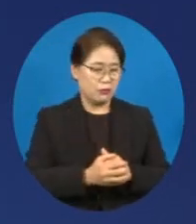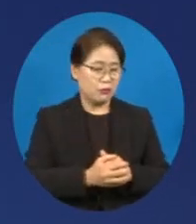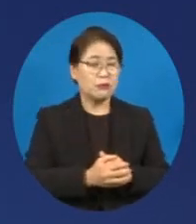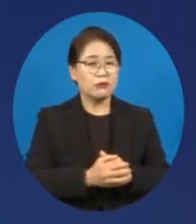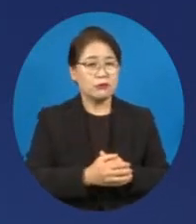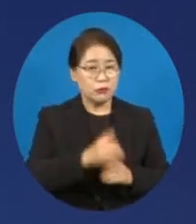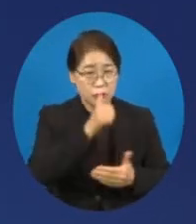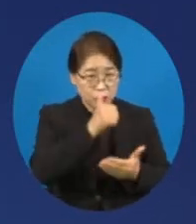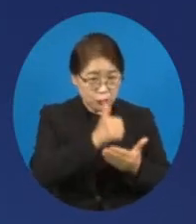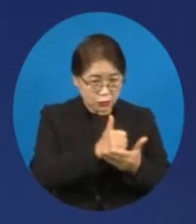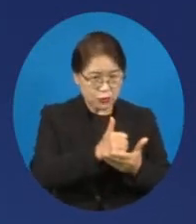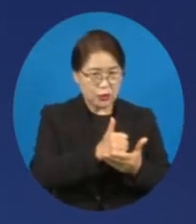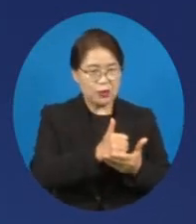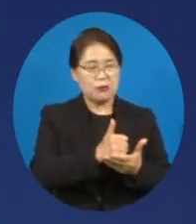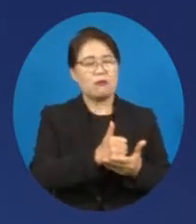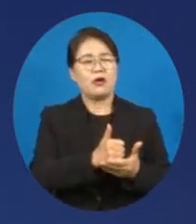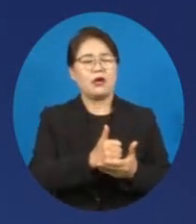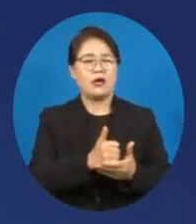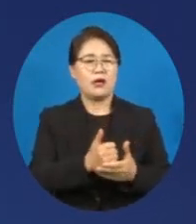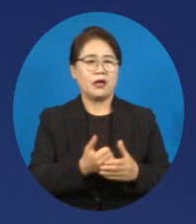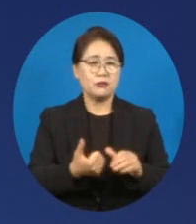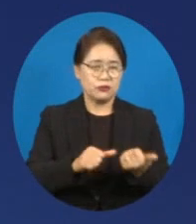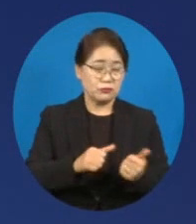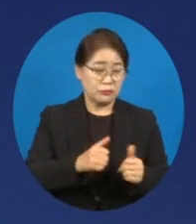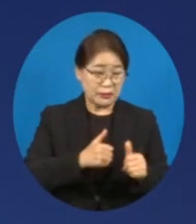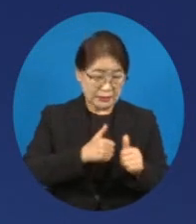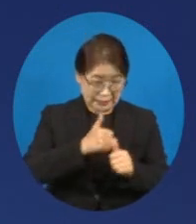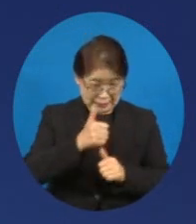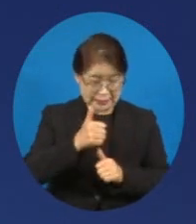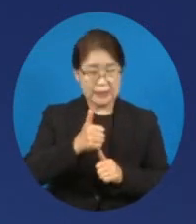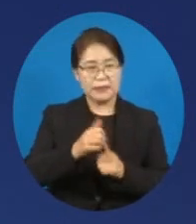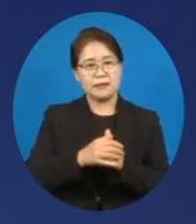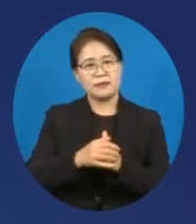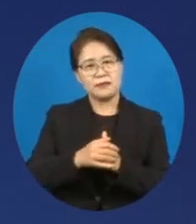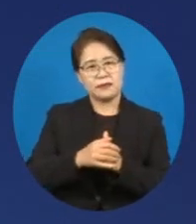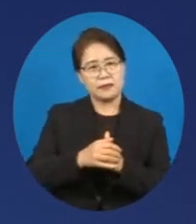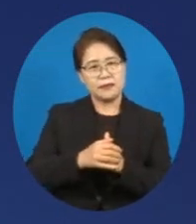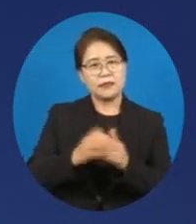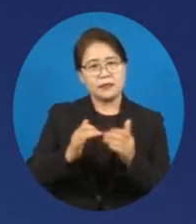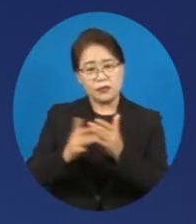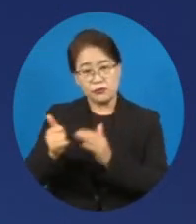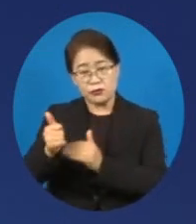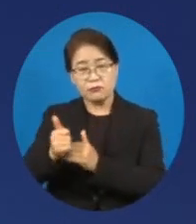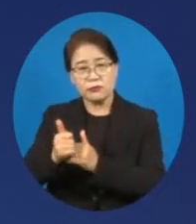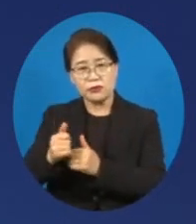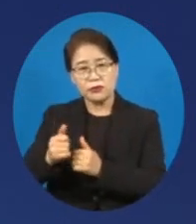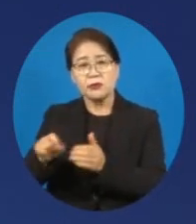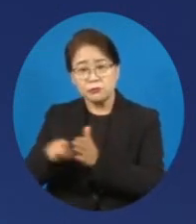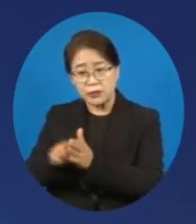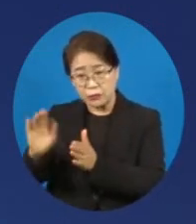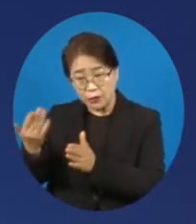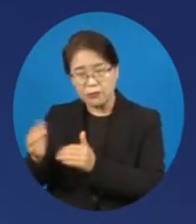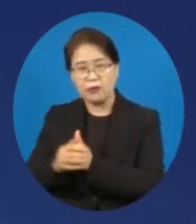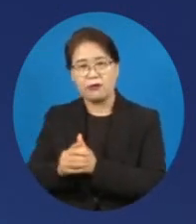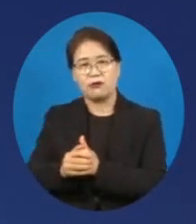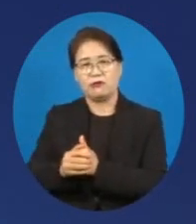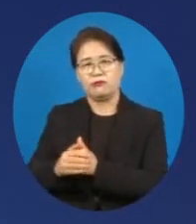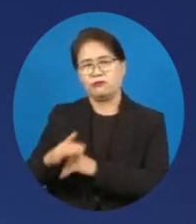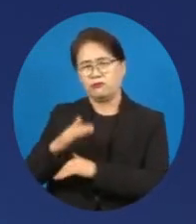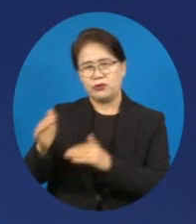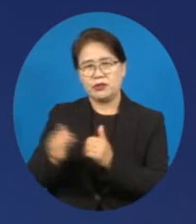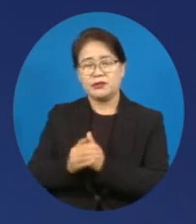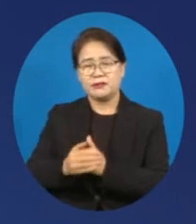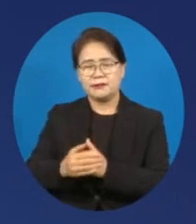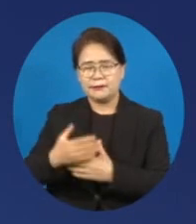사람은이 평안을 누릴 수가 있습니다 왜냐하면이 평강이 예수님의 십자가에 죽으심과